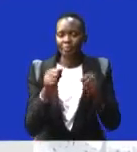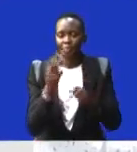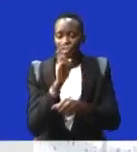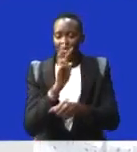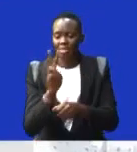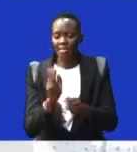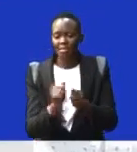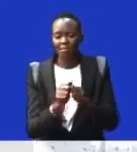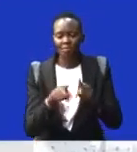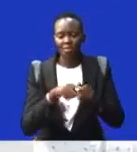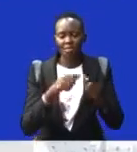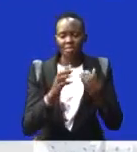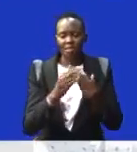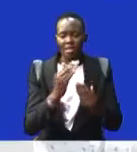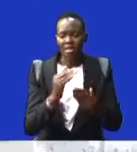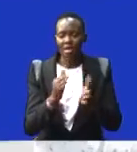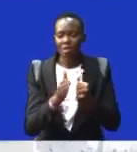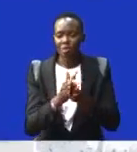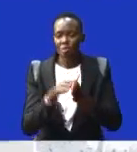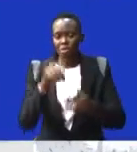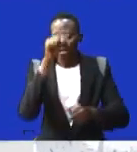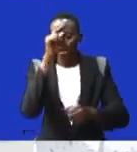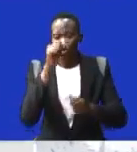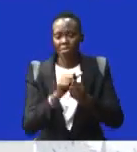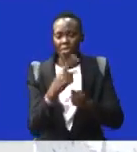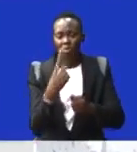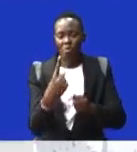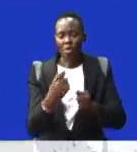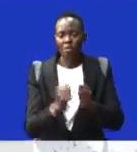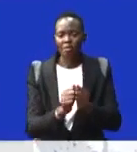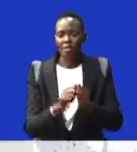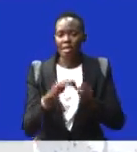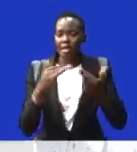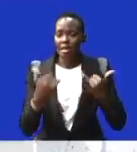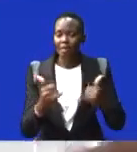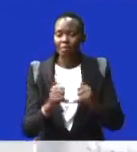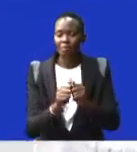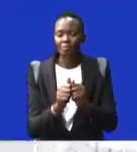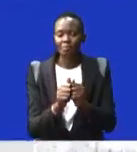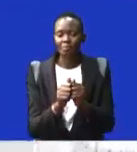angaliwa na kuhudumiwa na serikali moja ya nchi hii ya Kenya. Kwa hiyo